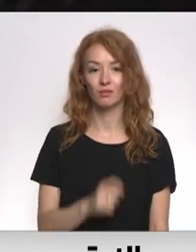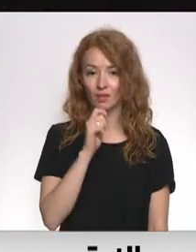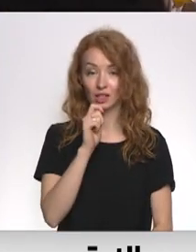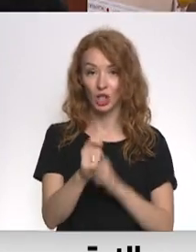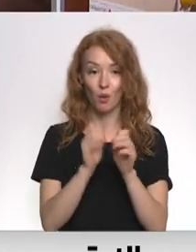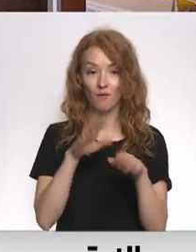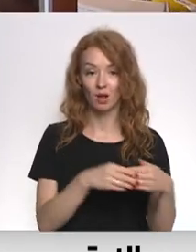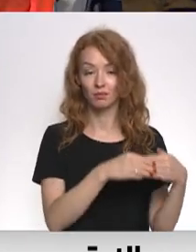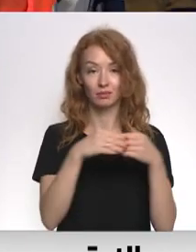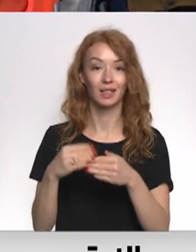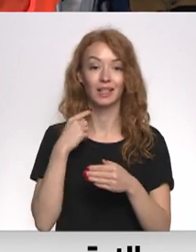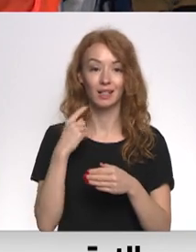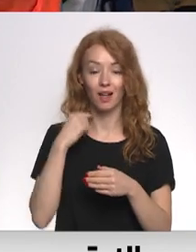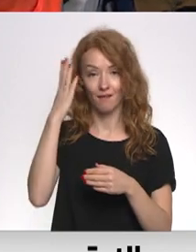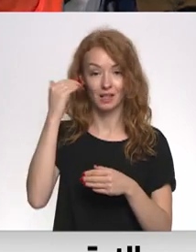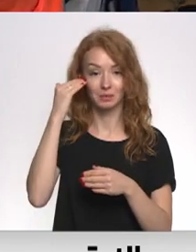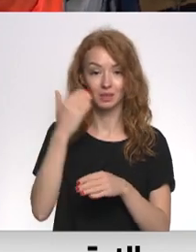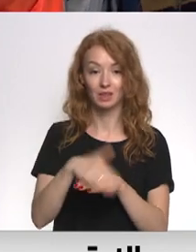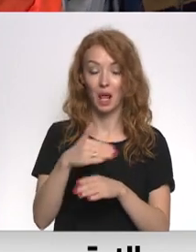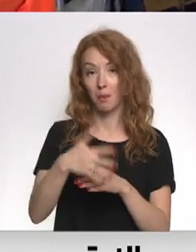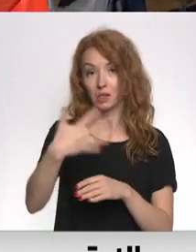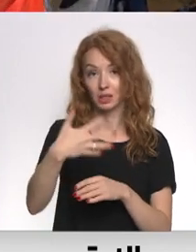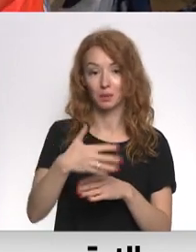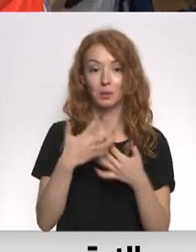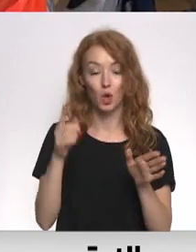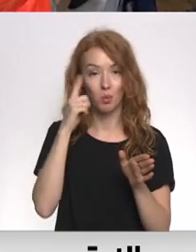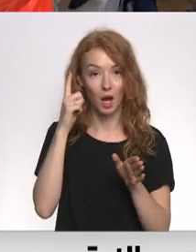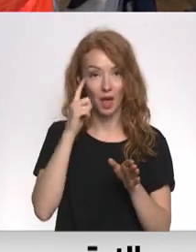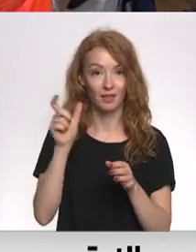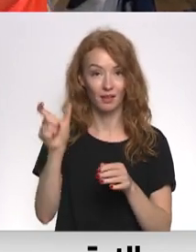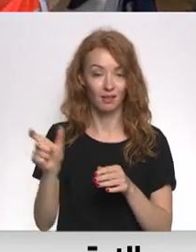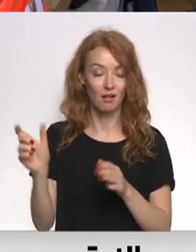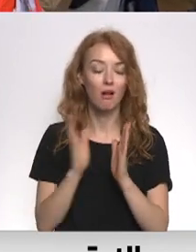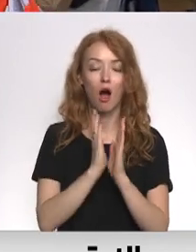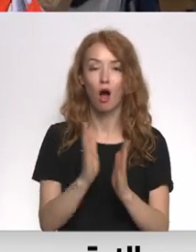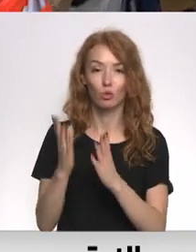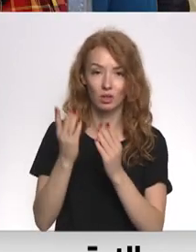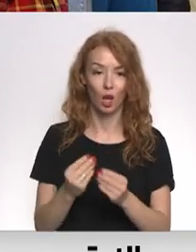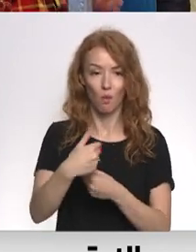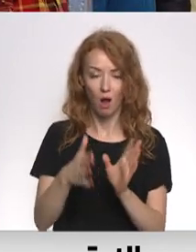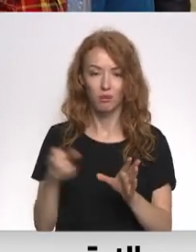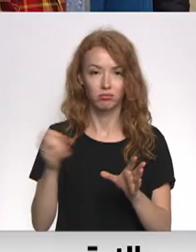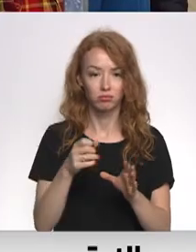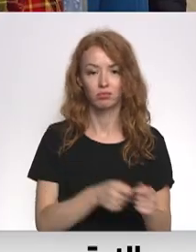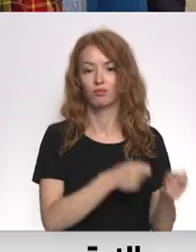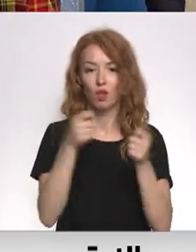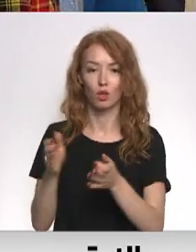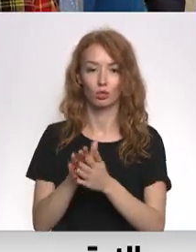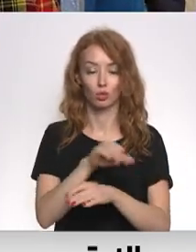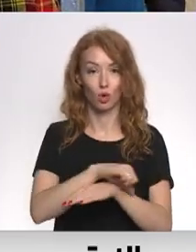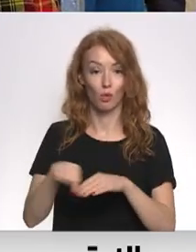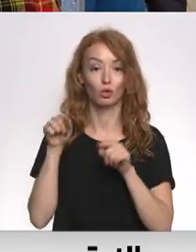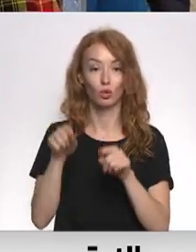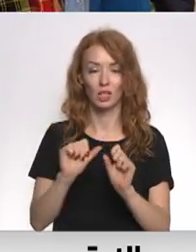Ziedojums var nogādāt Rīgā, Bērnspils ielā 50, kur brīvprātīgie katru dienu veido pakas un tās nogādā uz robežu.